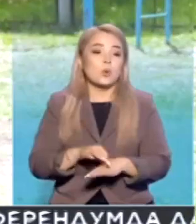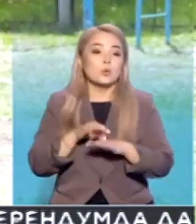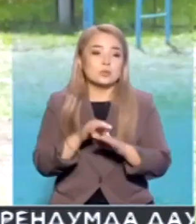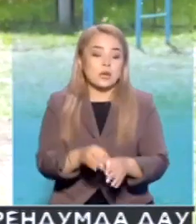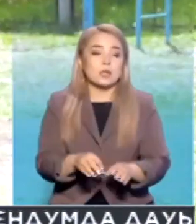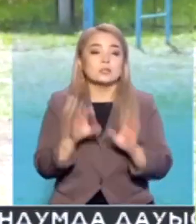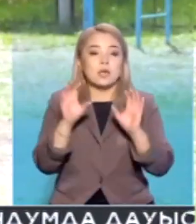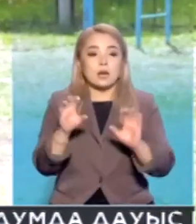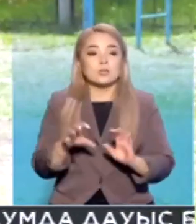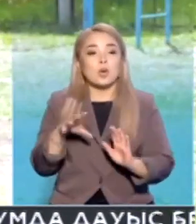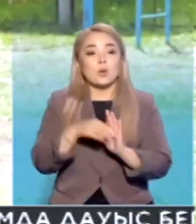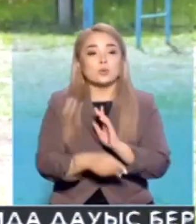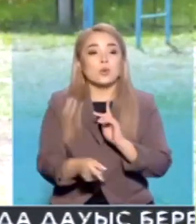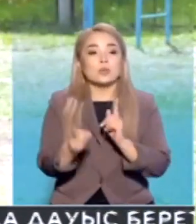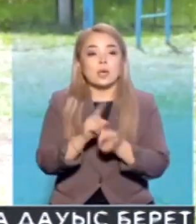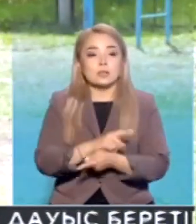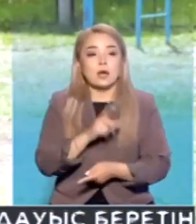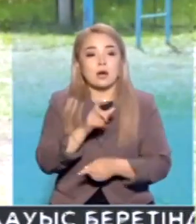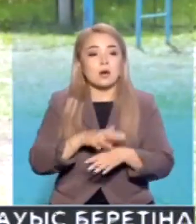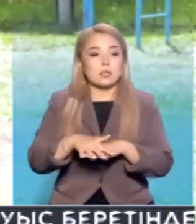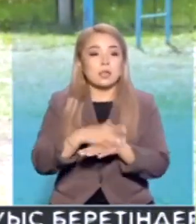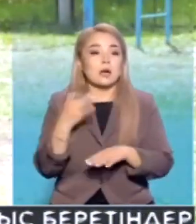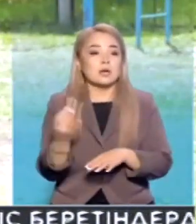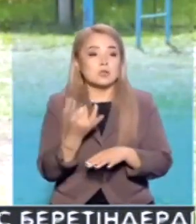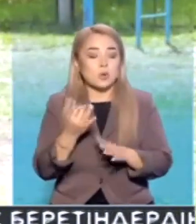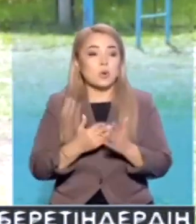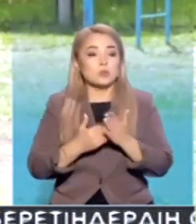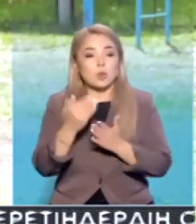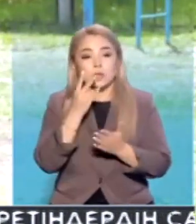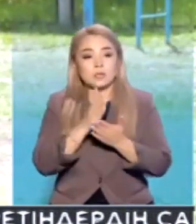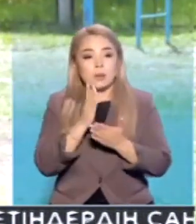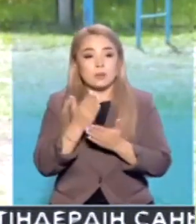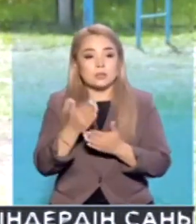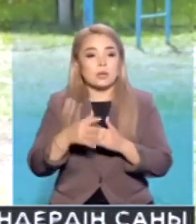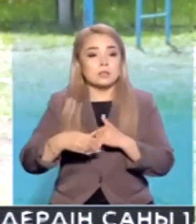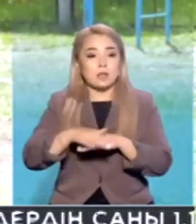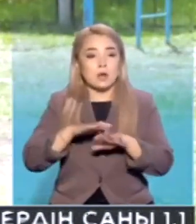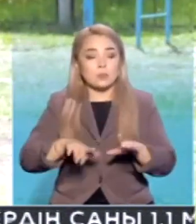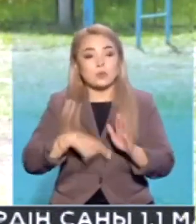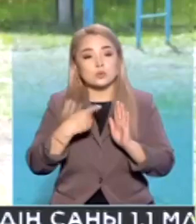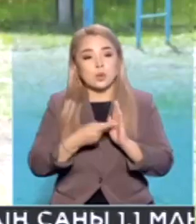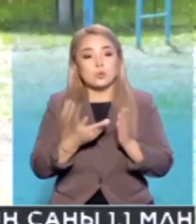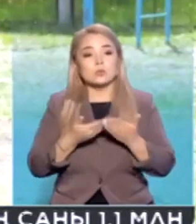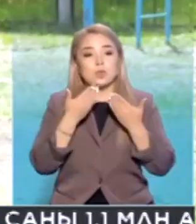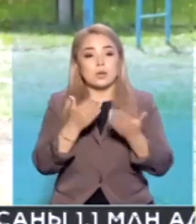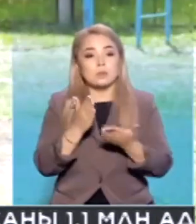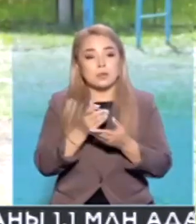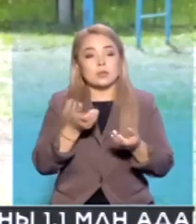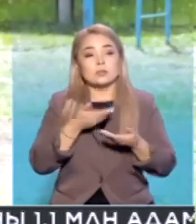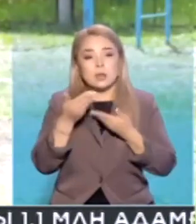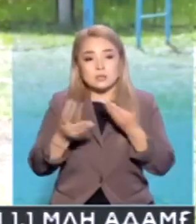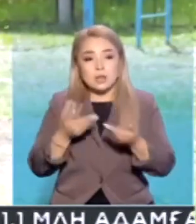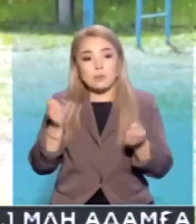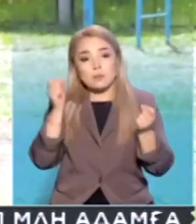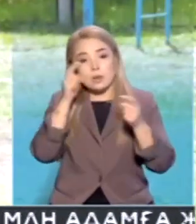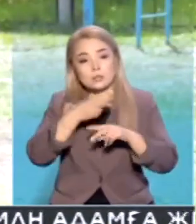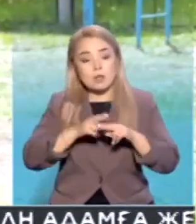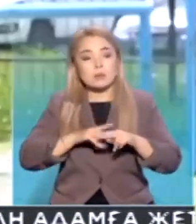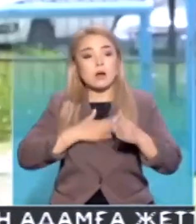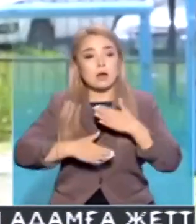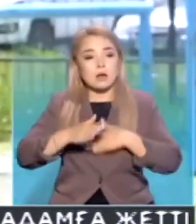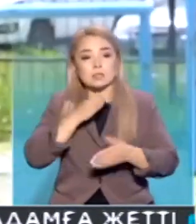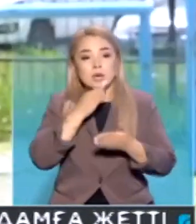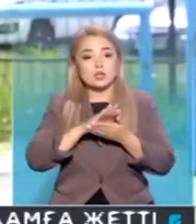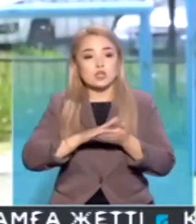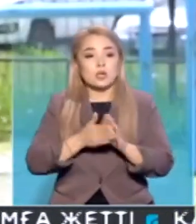өзгерістерге жалпы халықтың қызығушылығы өте жоғары. Өзім айналамыздағы адамдардан сұрап біліп жүрген кезде бұл өте қуанарлық жағдай.